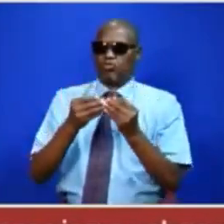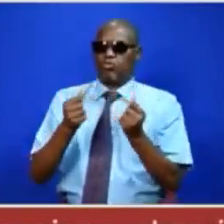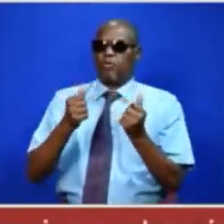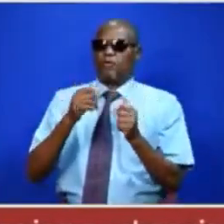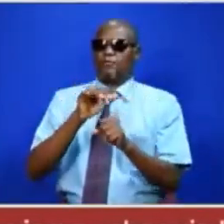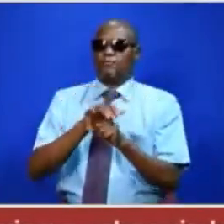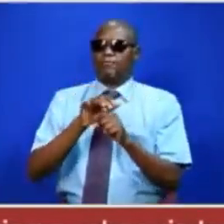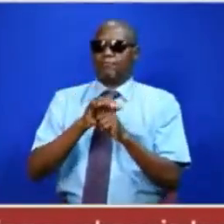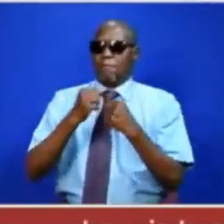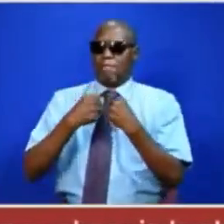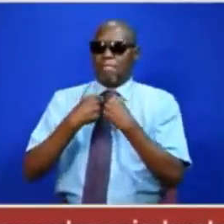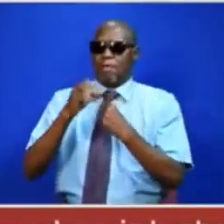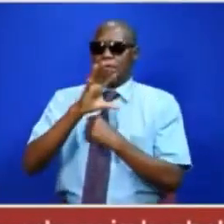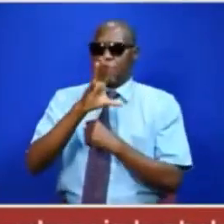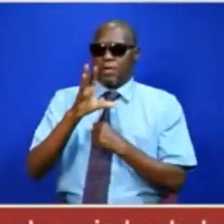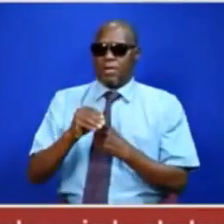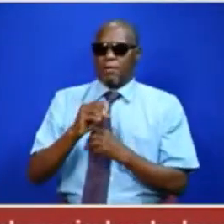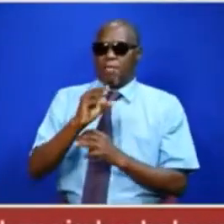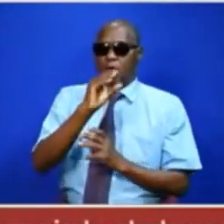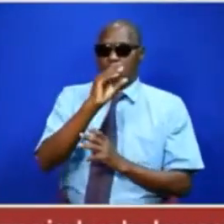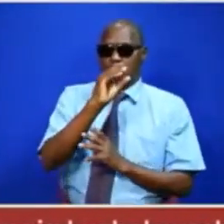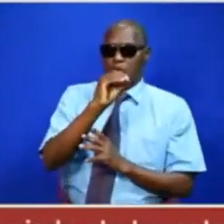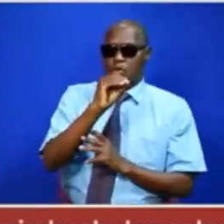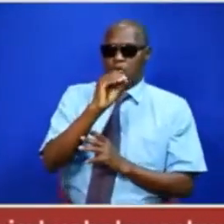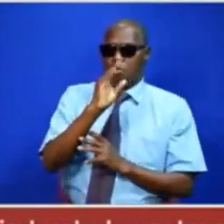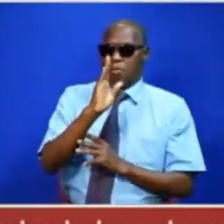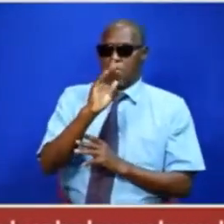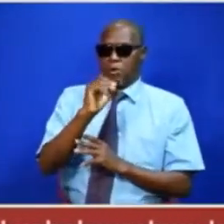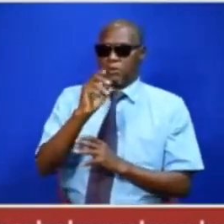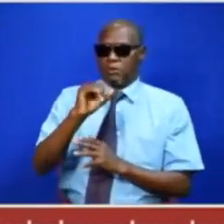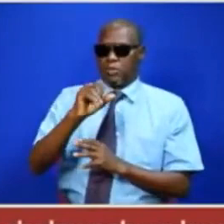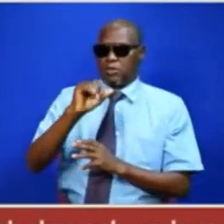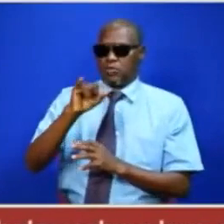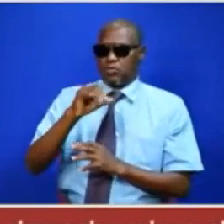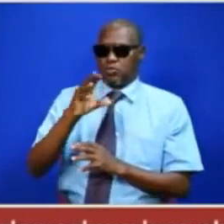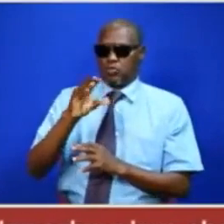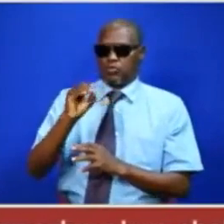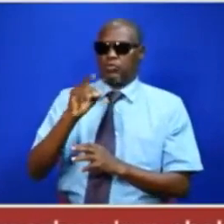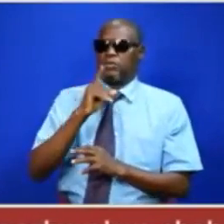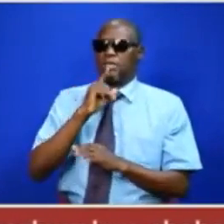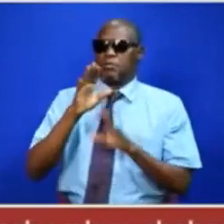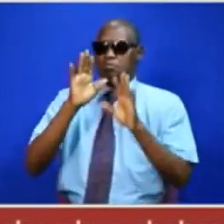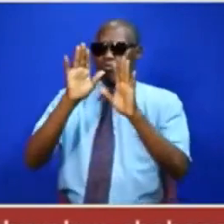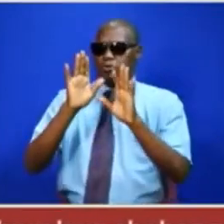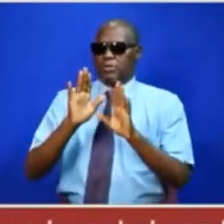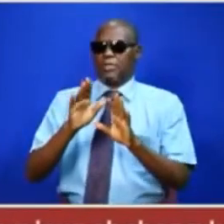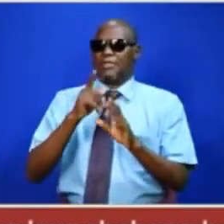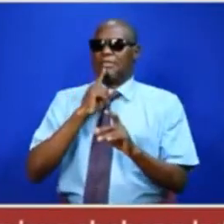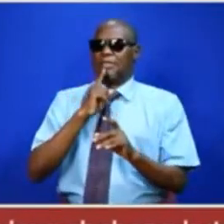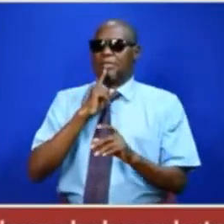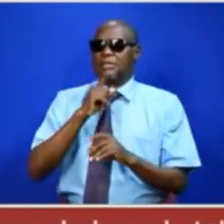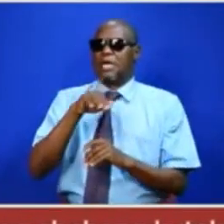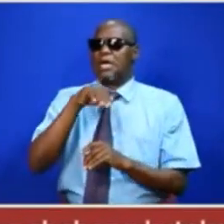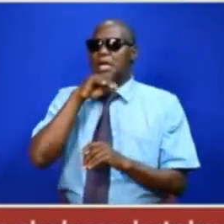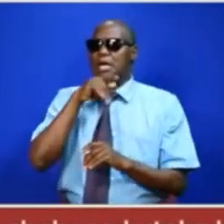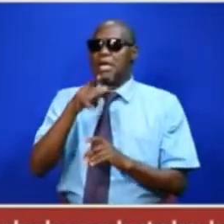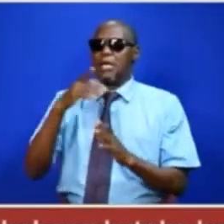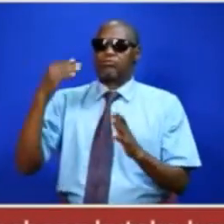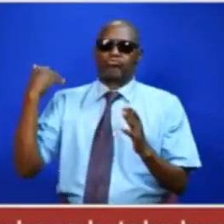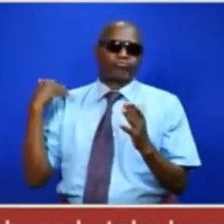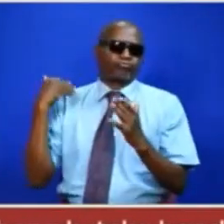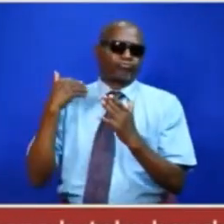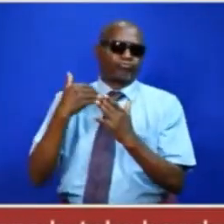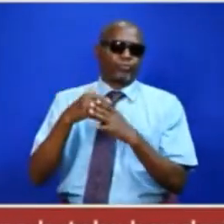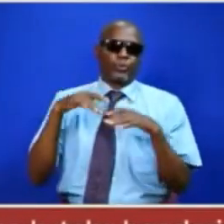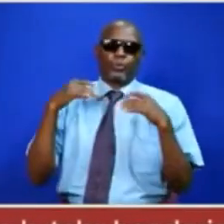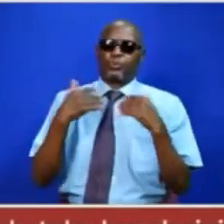nyingi za Afrika. Obasanjo aliahidi kumuunga mkono kikamilifu, akitaja rekodi ya Odinga iliyothibitishwa na sifa za